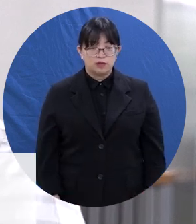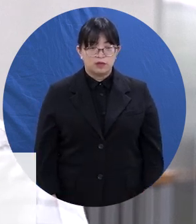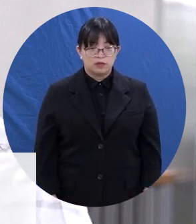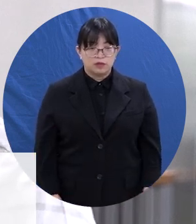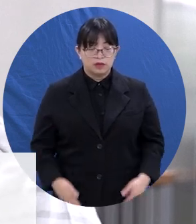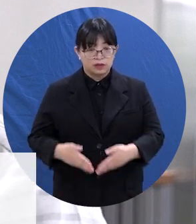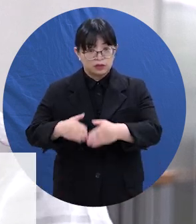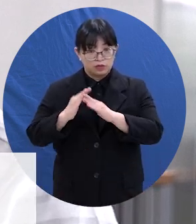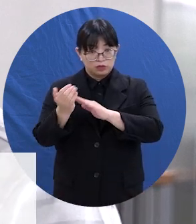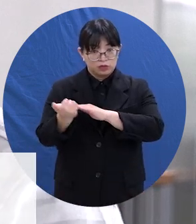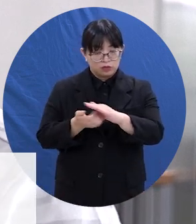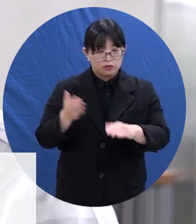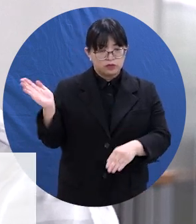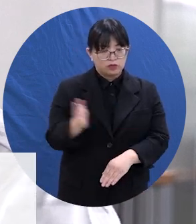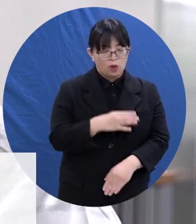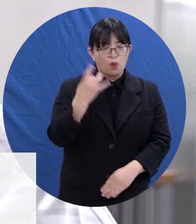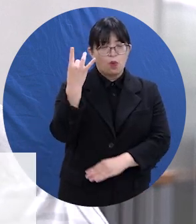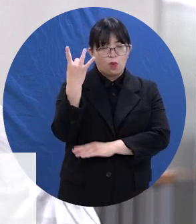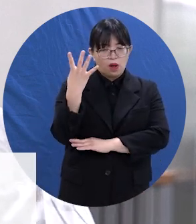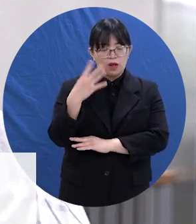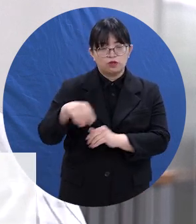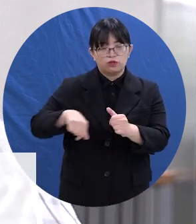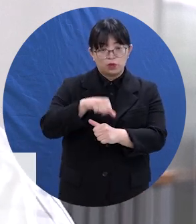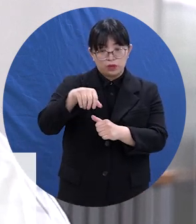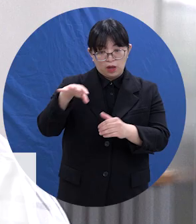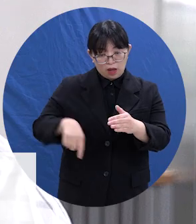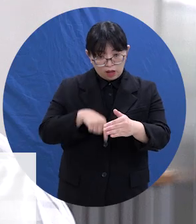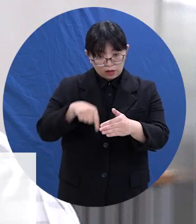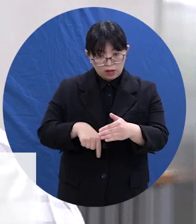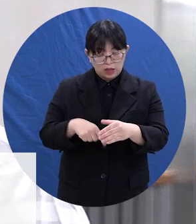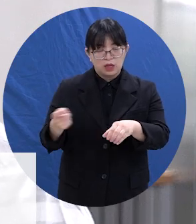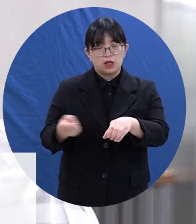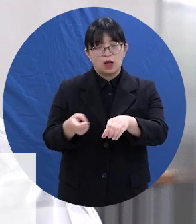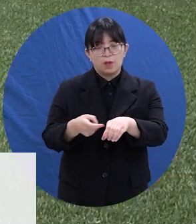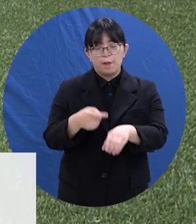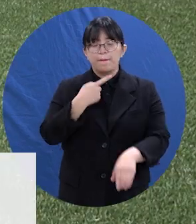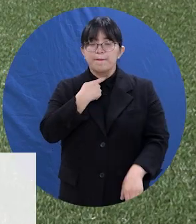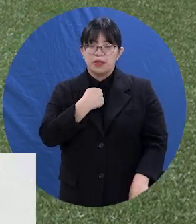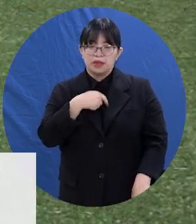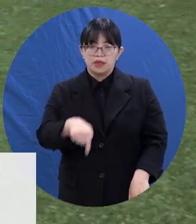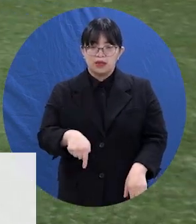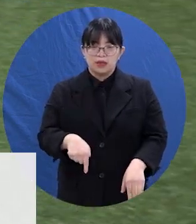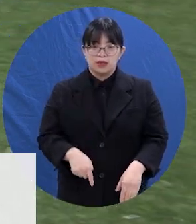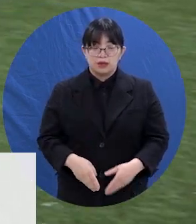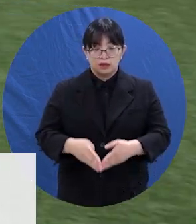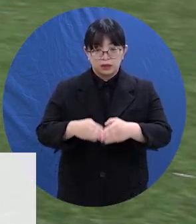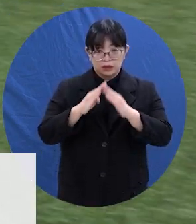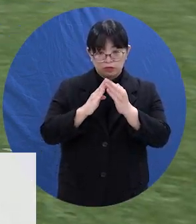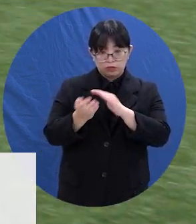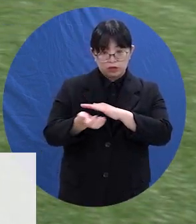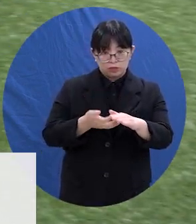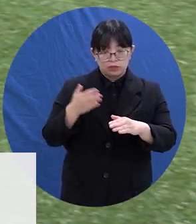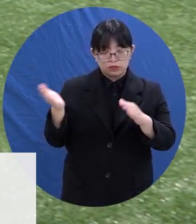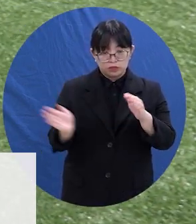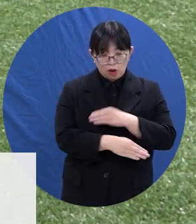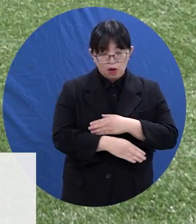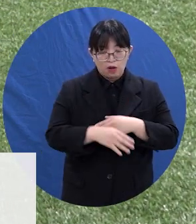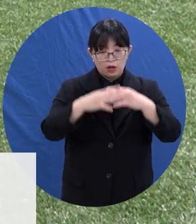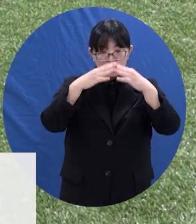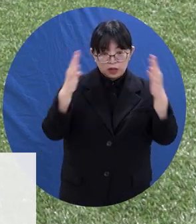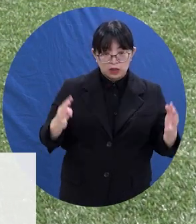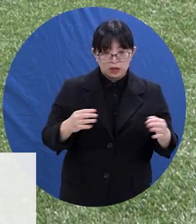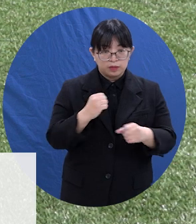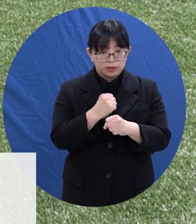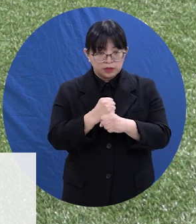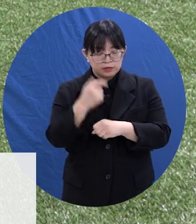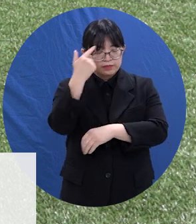게이트볼장이어가지고 건물을 지을 때부터 실내 게이트볼장을 만들고자 해서 지금 이렇게 만든 거고 게이트볼 경기를 하다 보면 실외에서 하다 보면 덥고 춥고 뭐